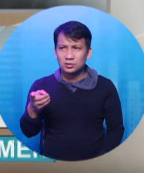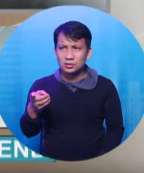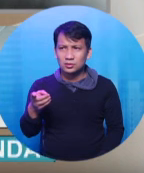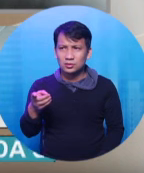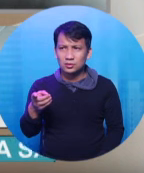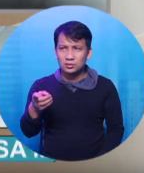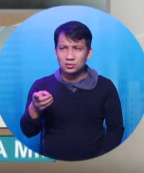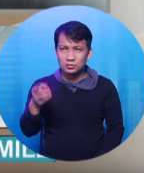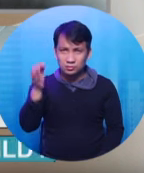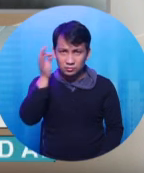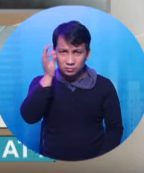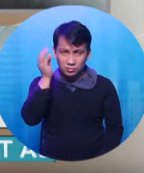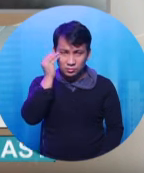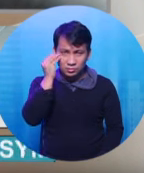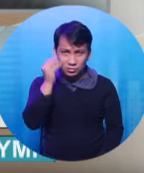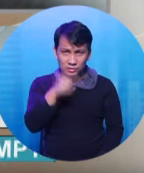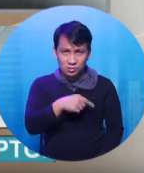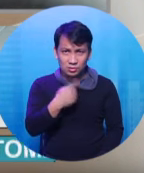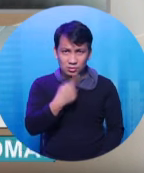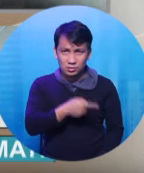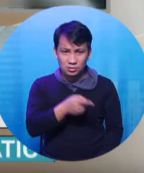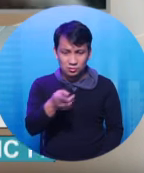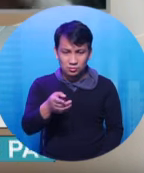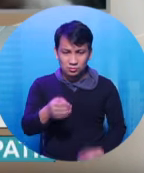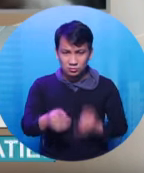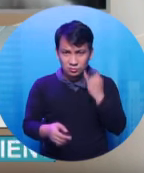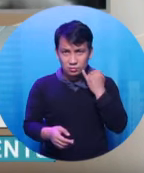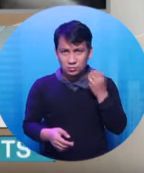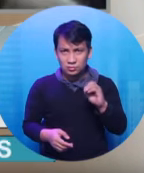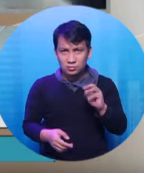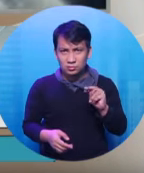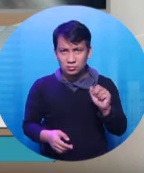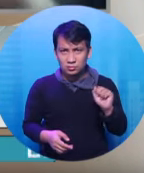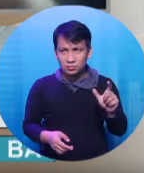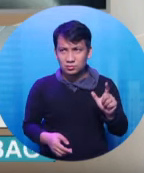Jonaline ba kasama sa nag-aaway sa'yo?